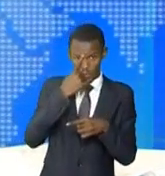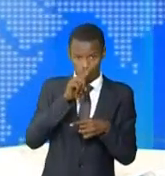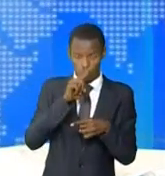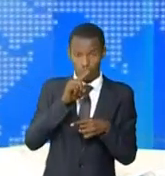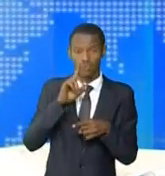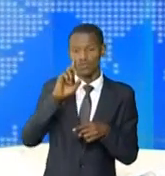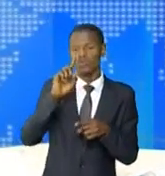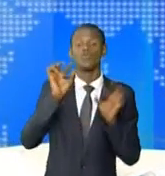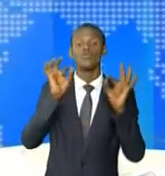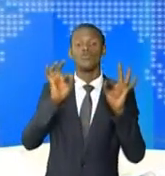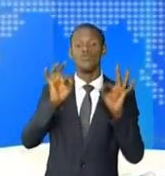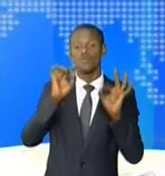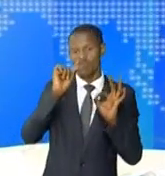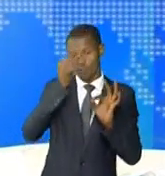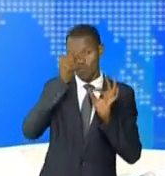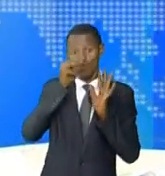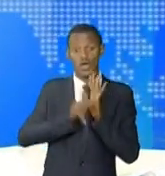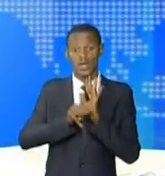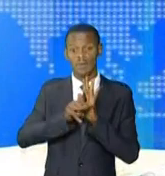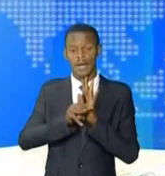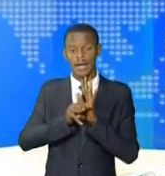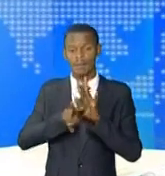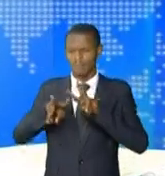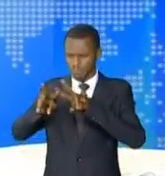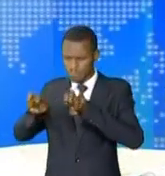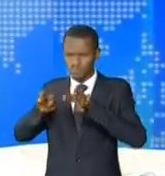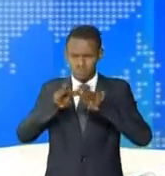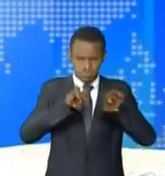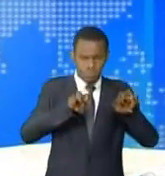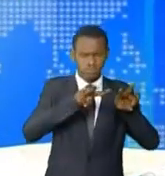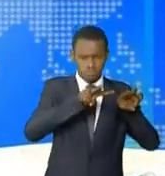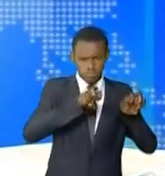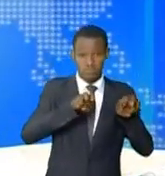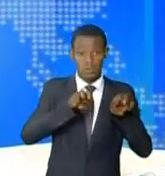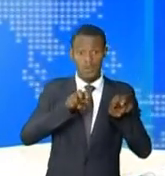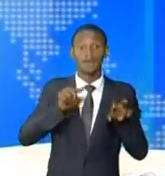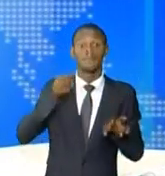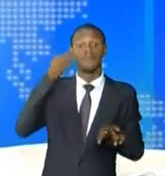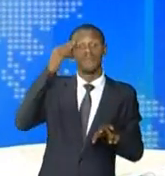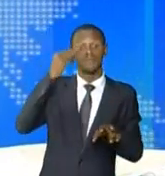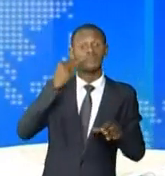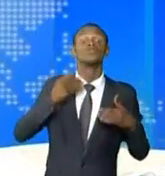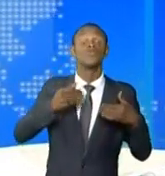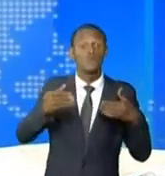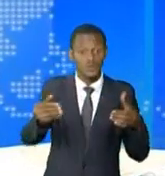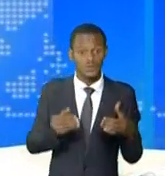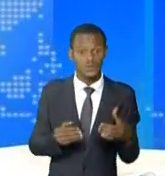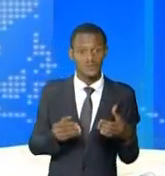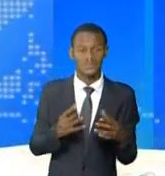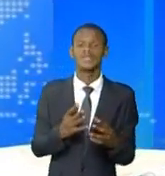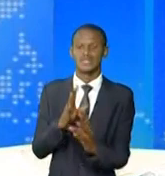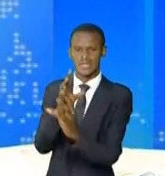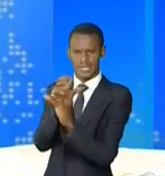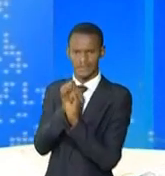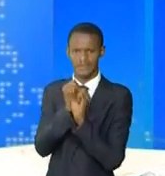se poursuivent à l'immeuble du gouvernement. Pour cette troisième journée, le Premier ministre a reçu 6 regroupements politiques. Le parti